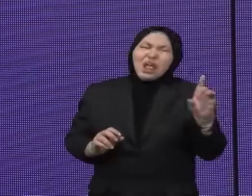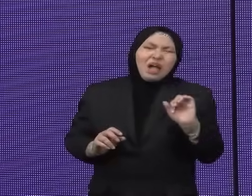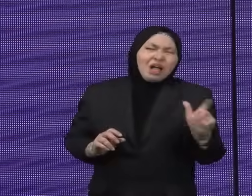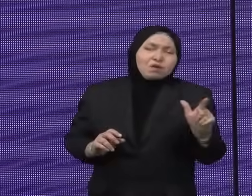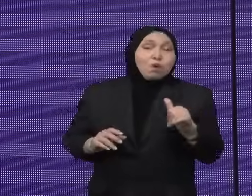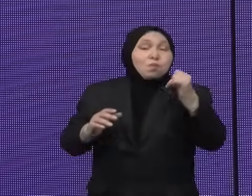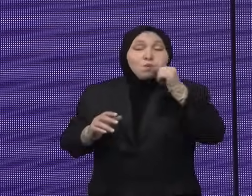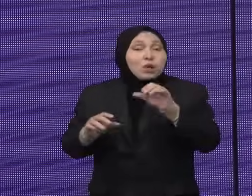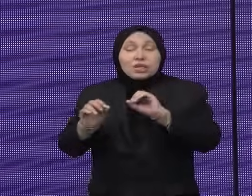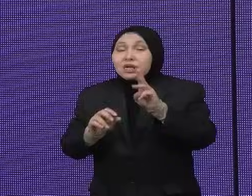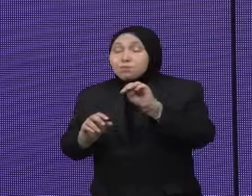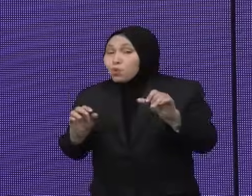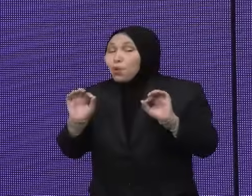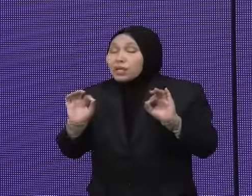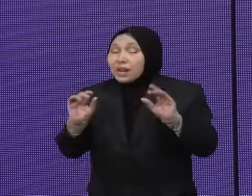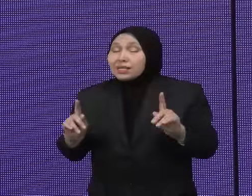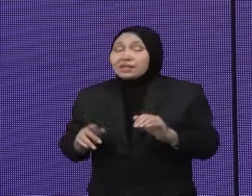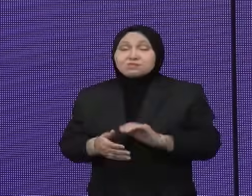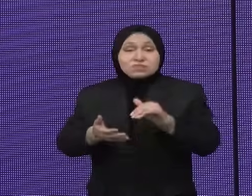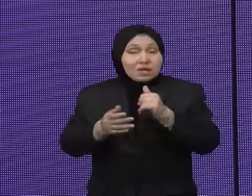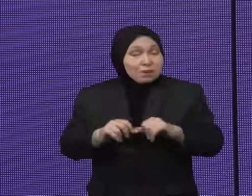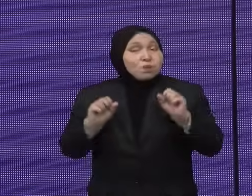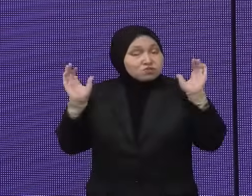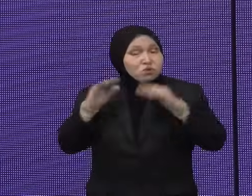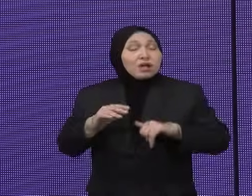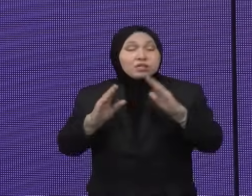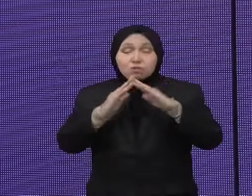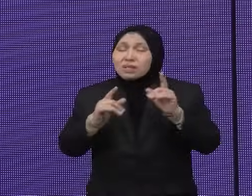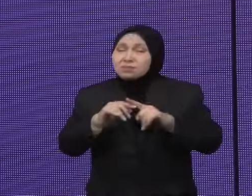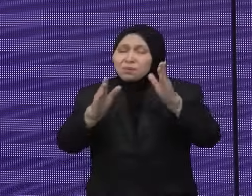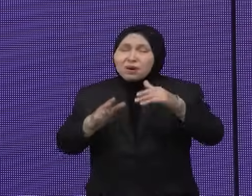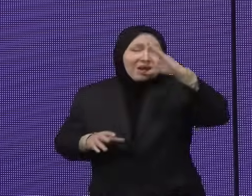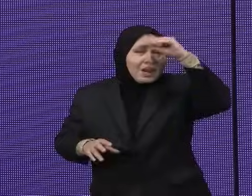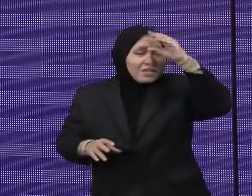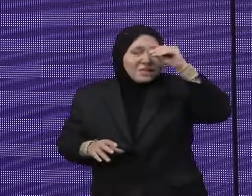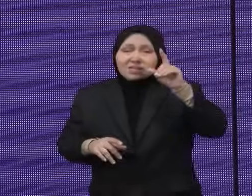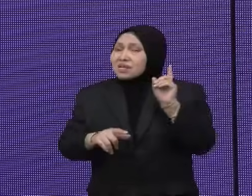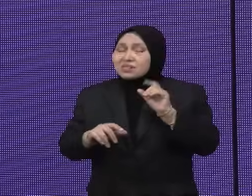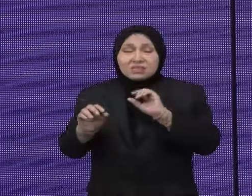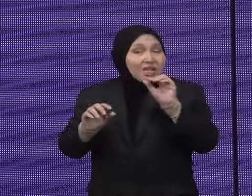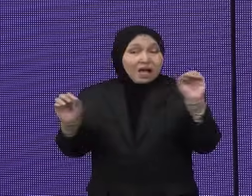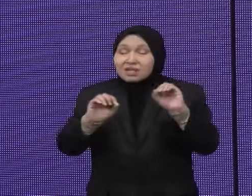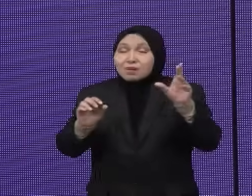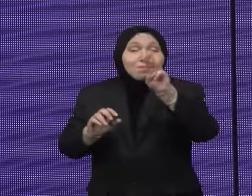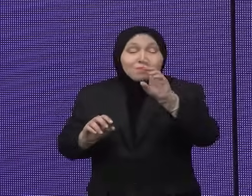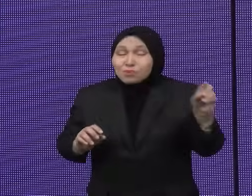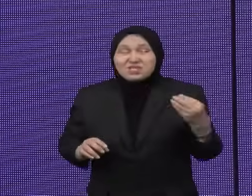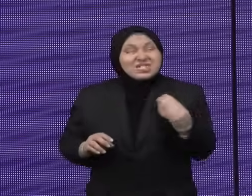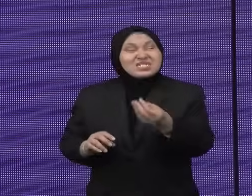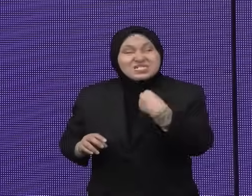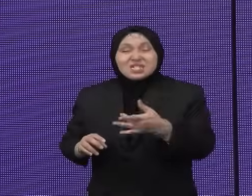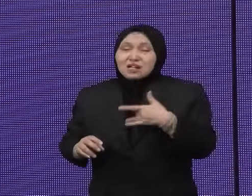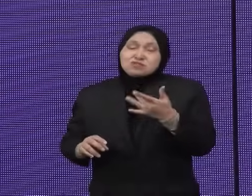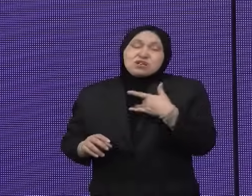Kalau orang perempuan tak ada mood tu okey lagi. Tapi kalau dia boleh semain kat rumah lah. Tapi kalau orang lelaki dia tidak ada mood, ya, sikit-sikit saja